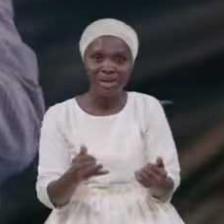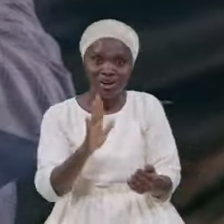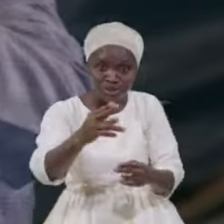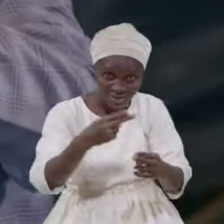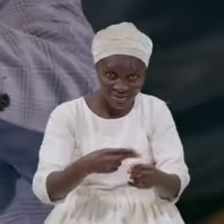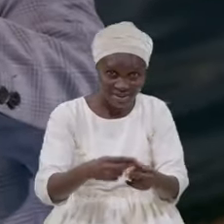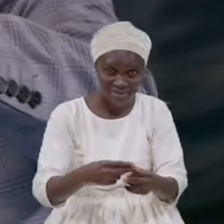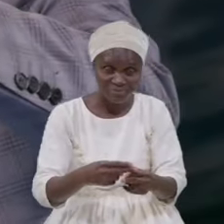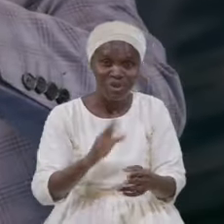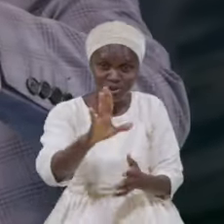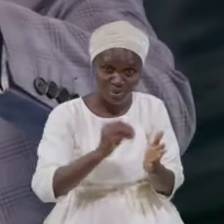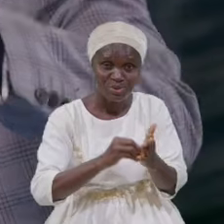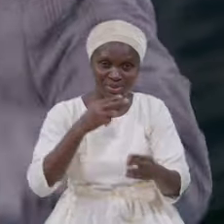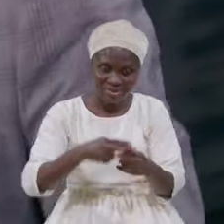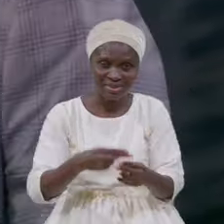Parce que quiconque